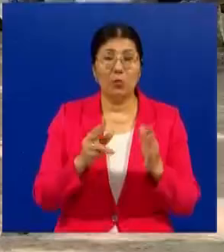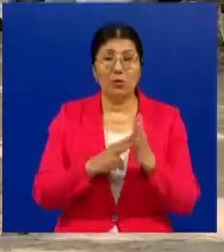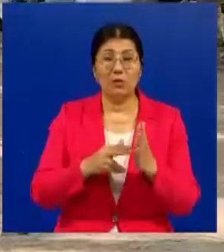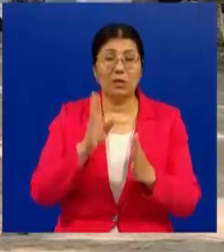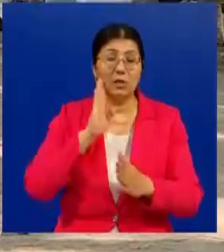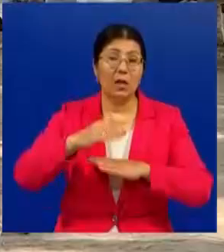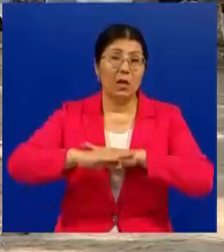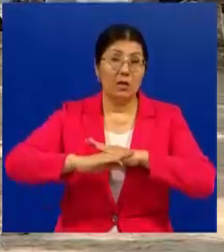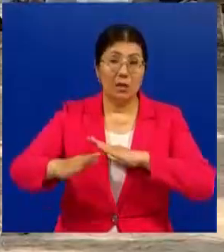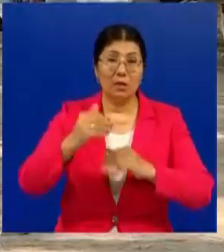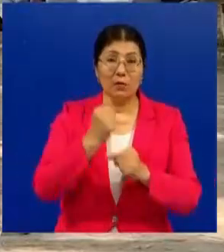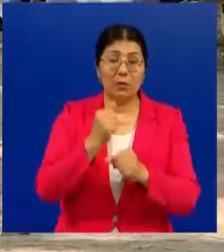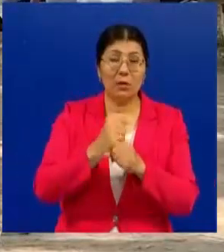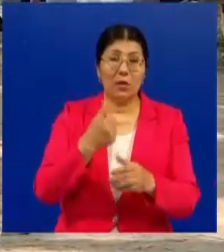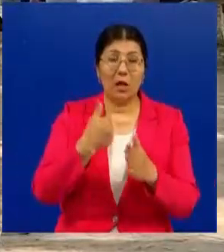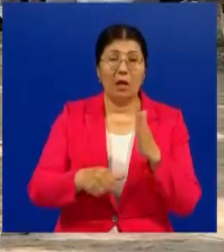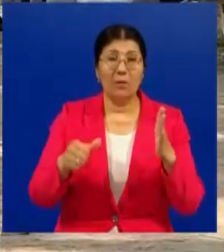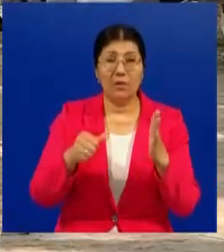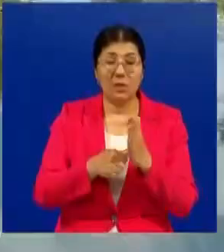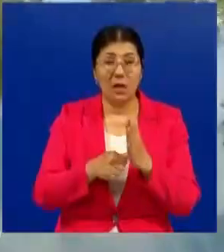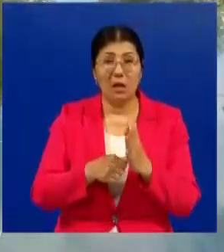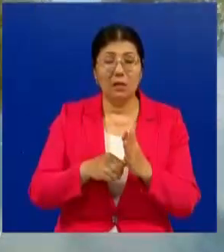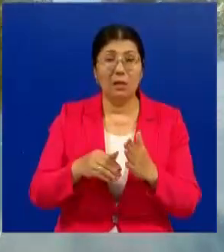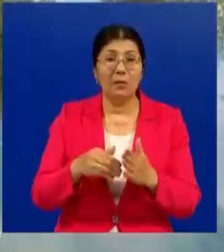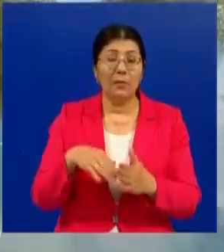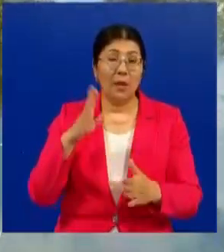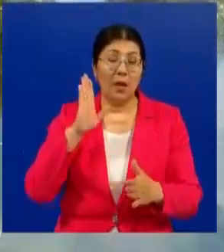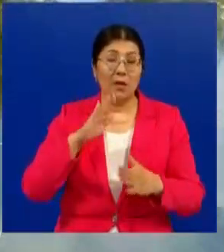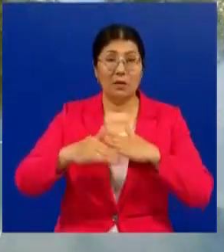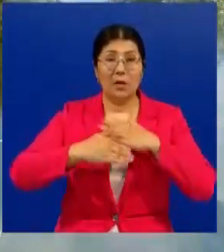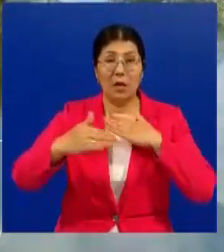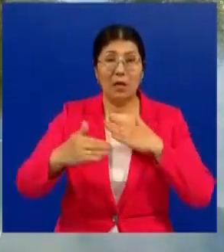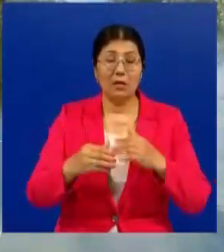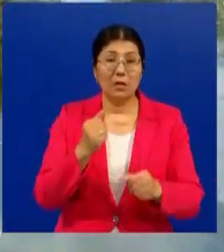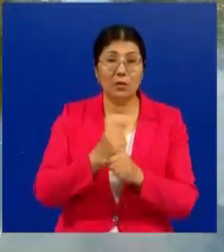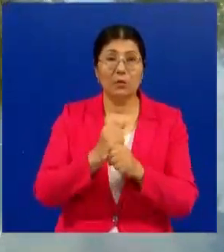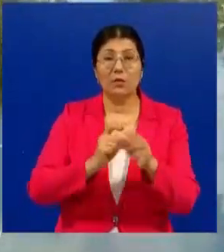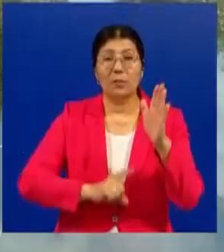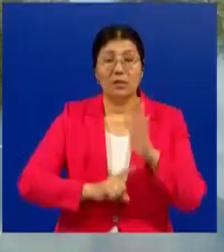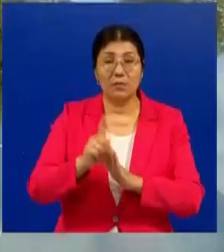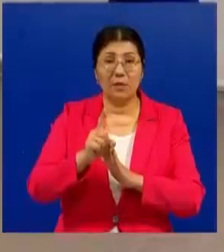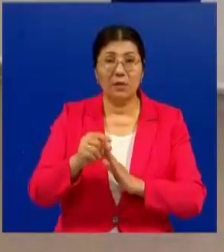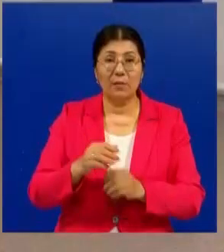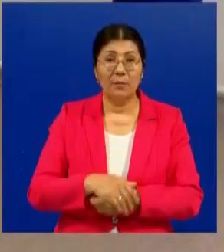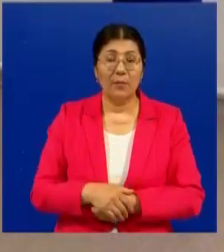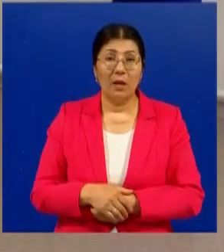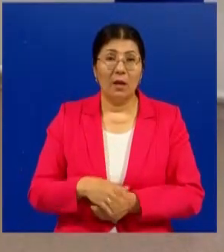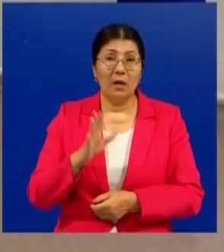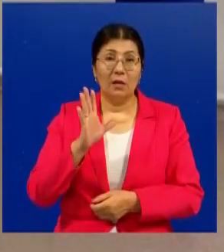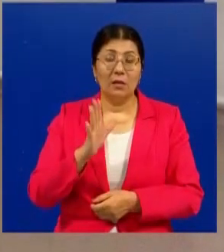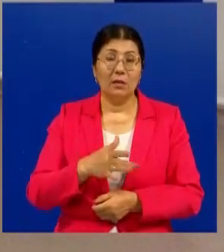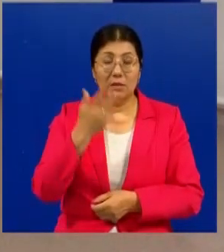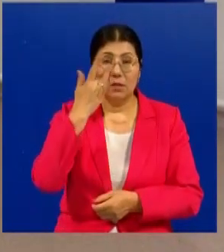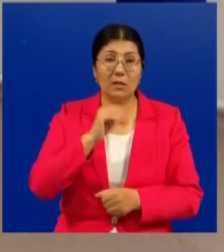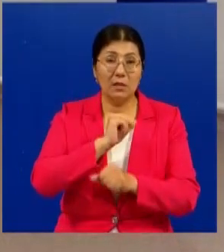жалпы облыс аумағында 66 жағажай іске қосылады. Оның 22-сі коммерциялық, 44-і коммуналдық. Жазғы демалыс